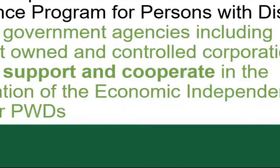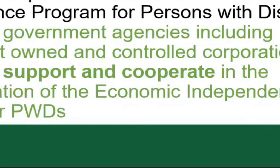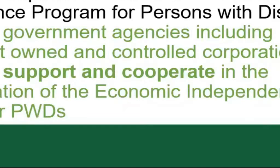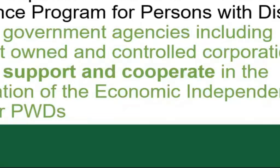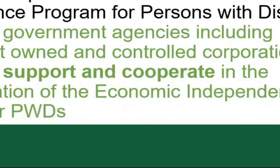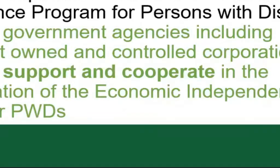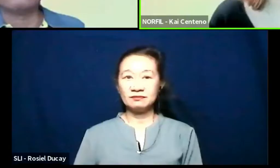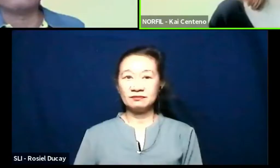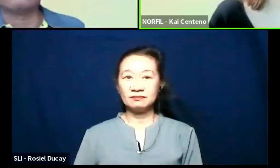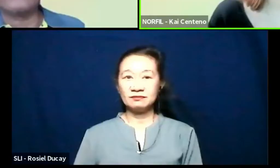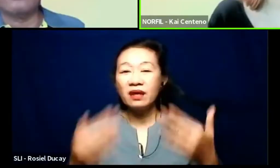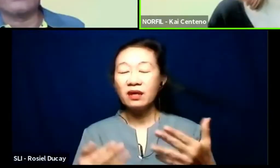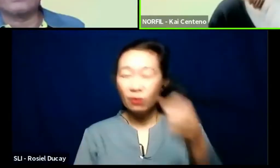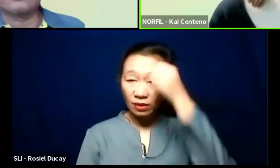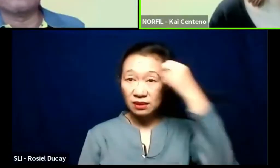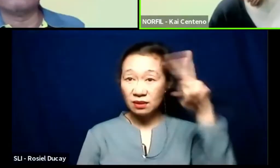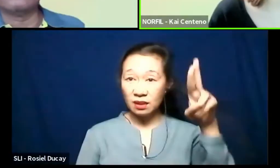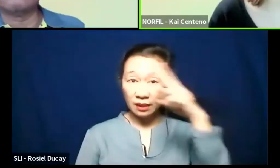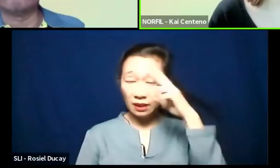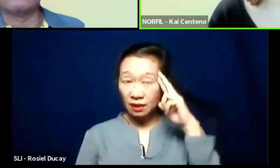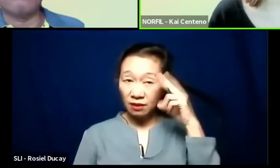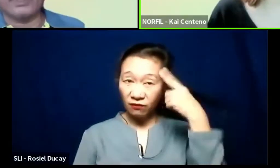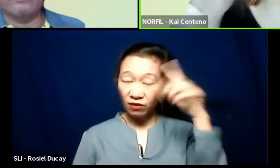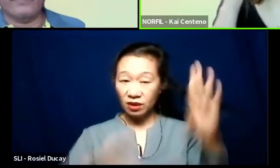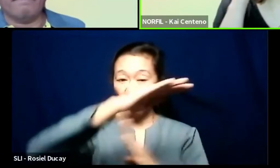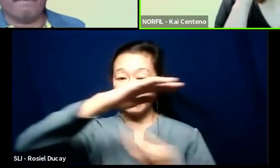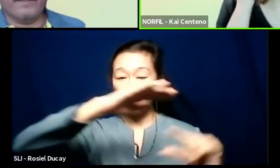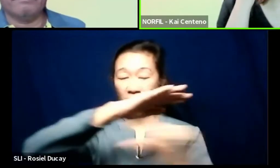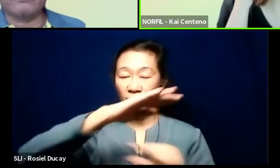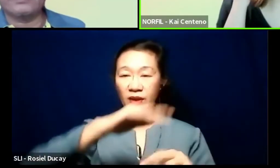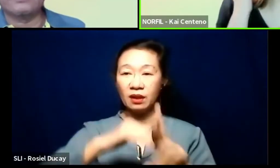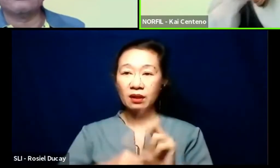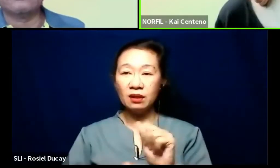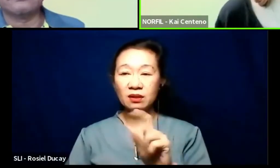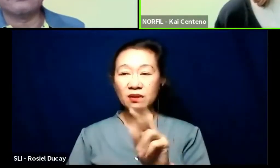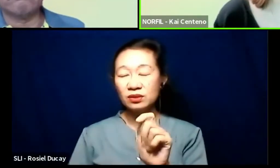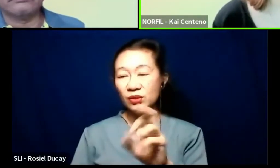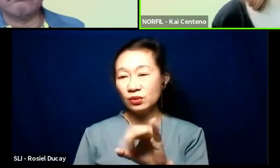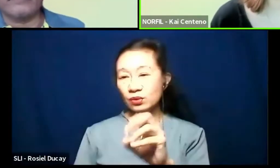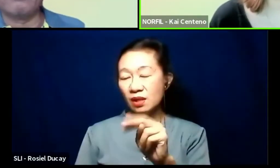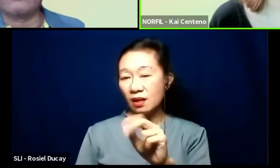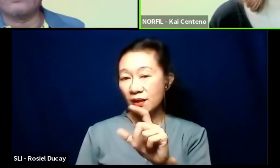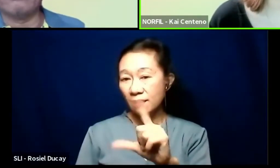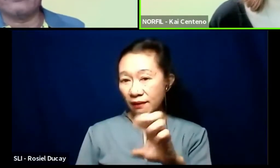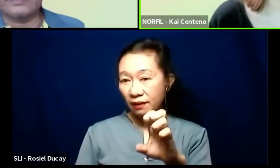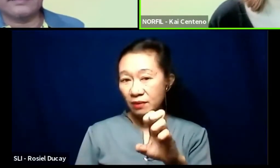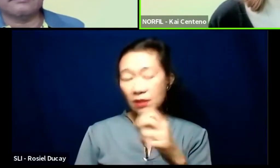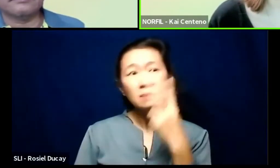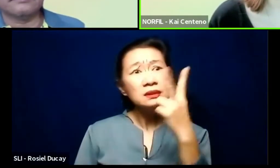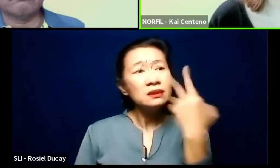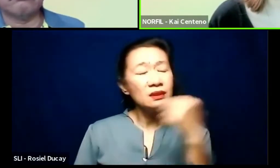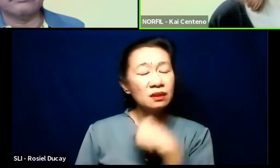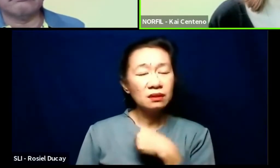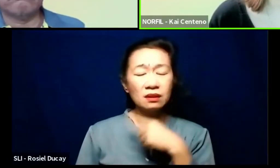Thank you, Sir Ranil, for the background and rationale. Ayan. So, may kita po natin na talagang